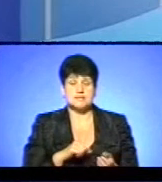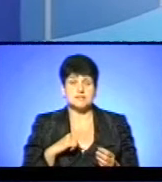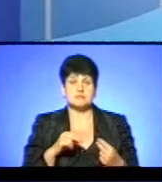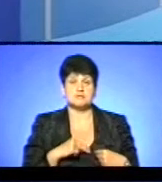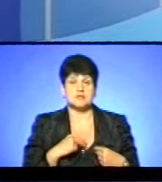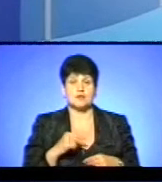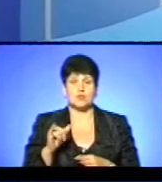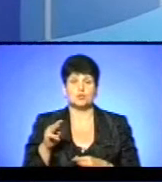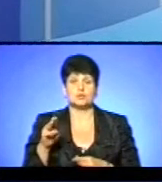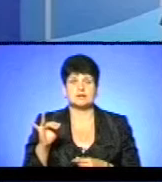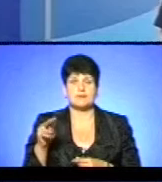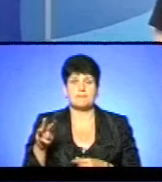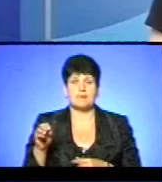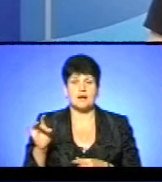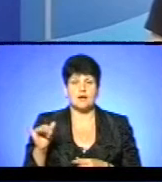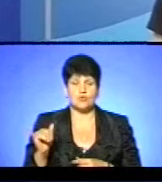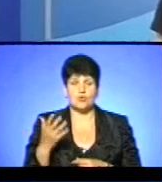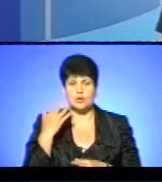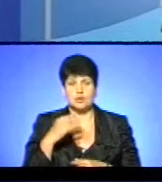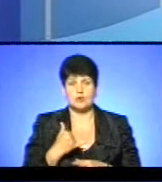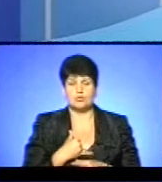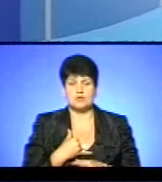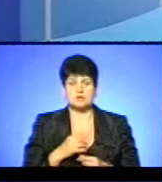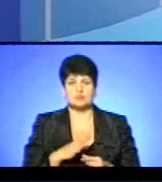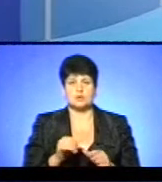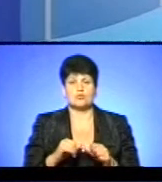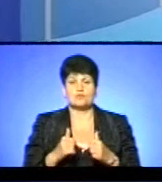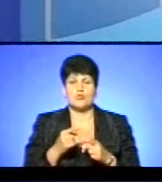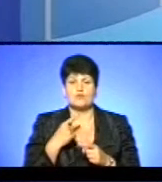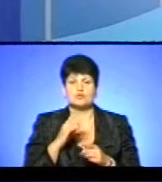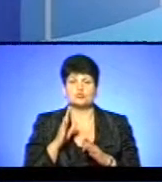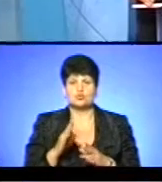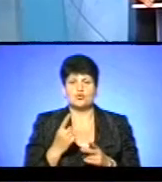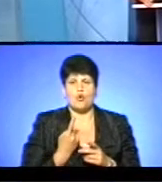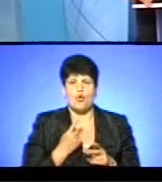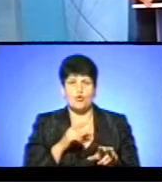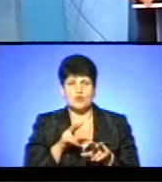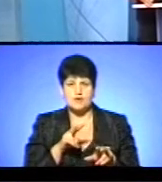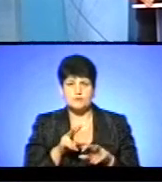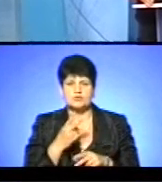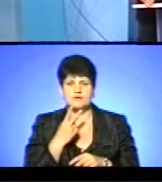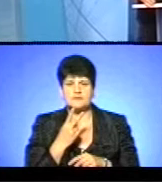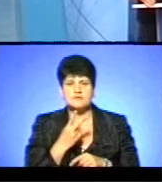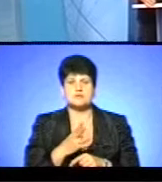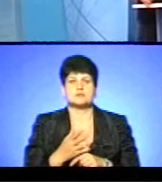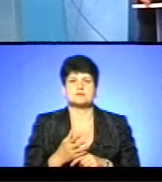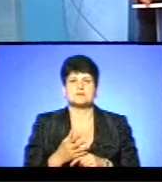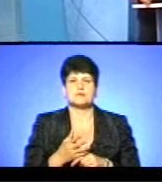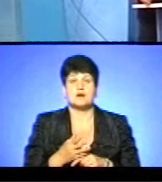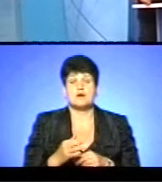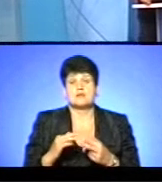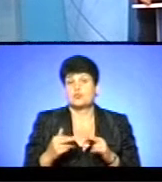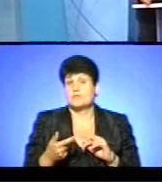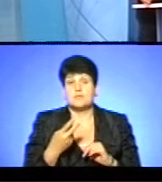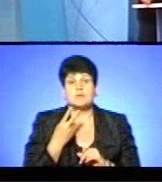УТМРу, коли в нас була комісія, розказували нам, що вони будуть охороняти, будуть дивитися, будуть за плавунами дивитися, щоб їх не зривало. Натомість ми